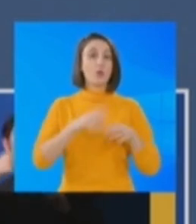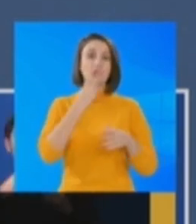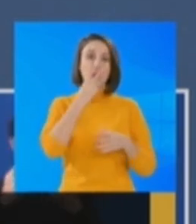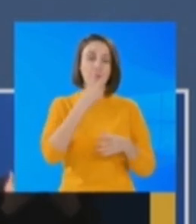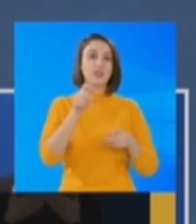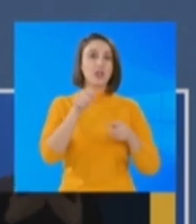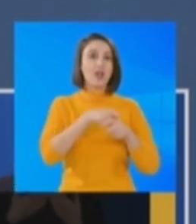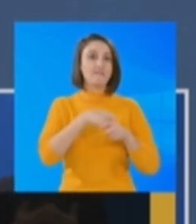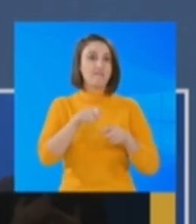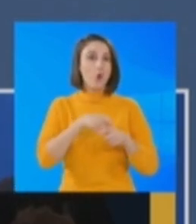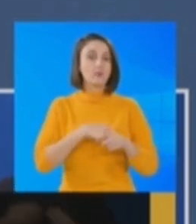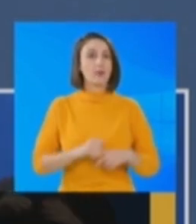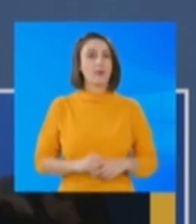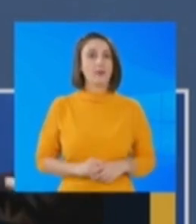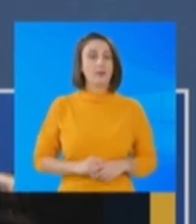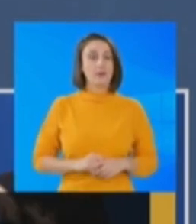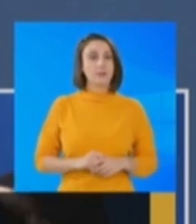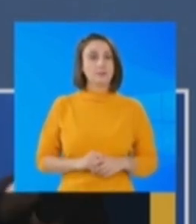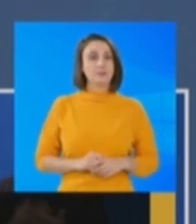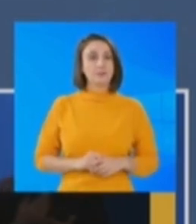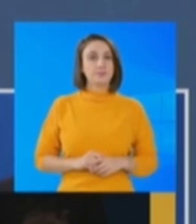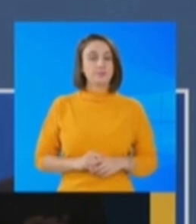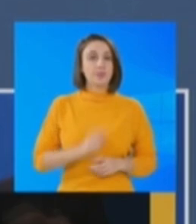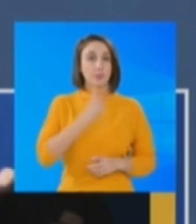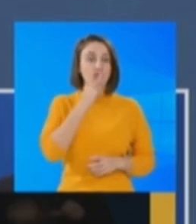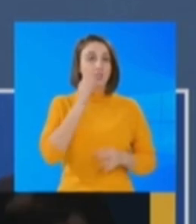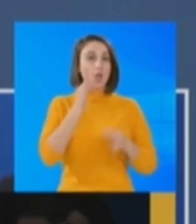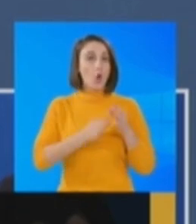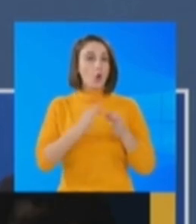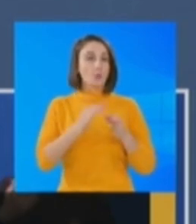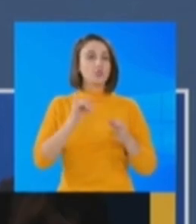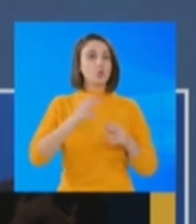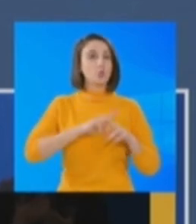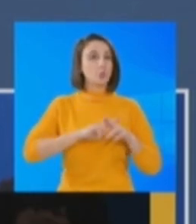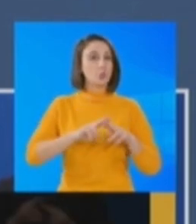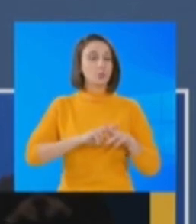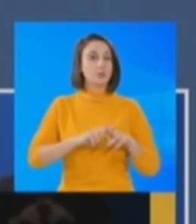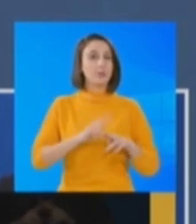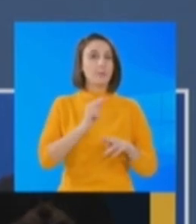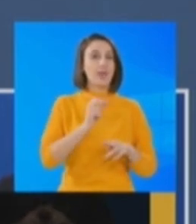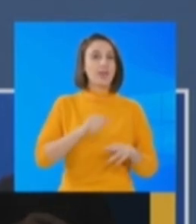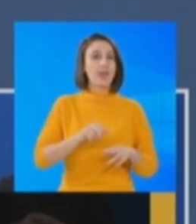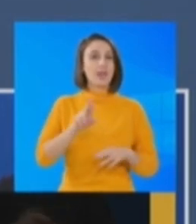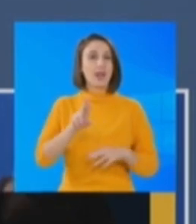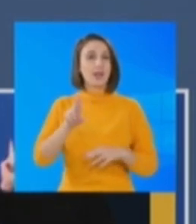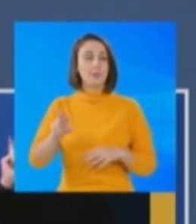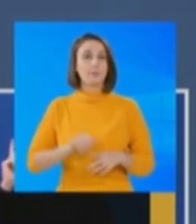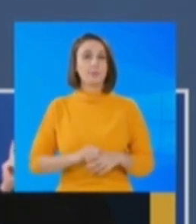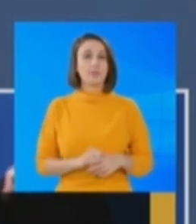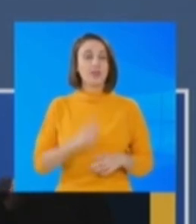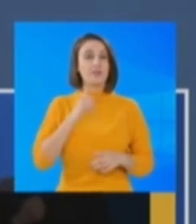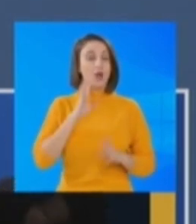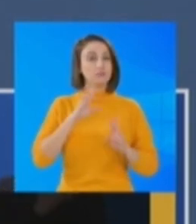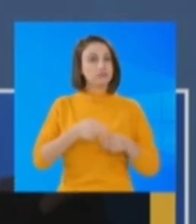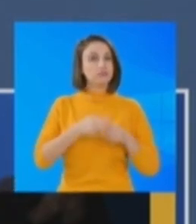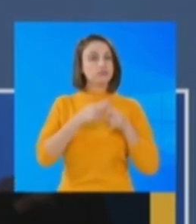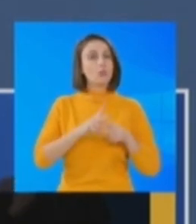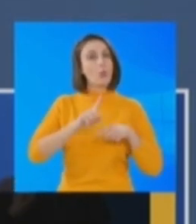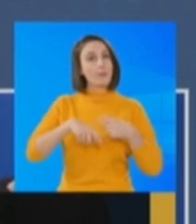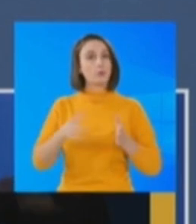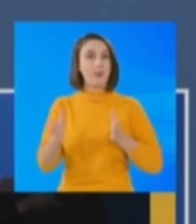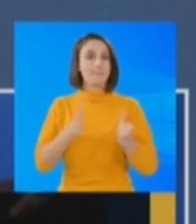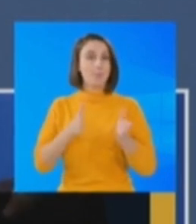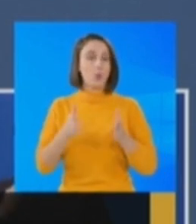obiectivele noastre în ceea ce privește reforma, obiectivele noastre în ceea ce privește economia și modul în care PNRR va